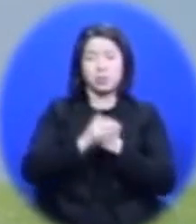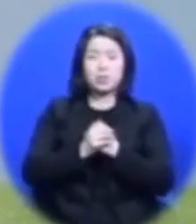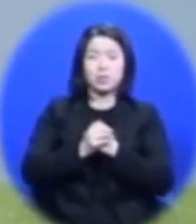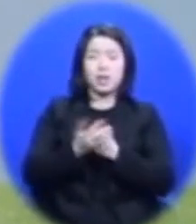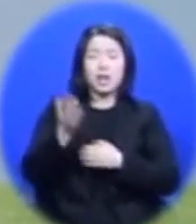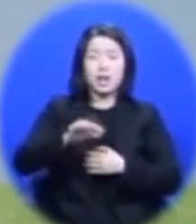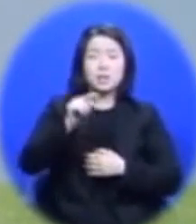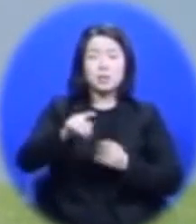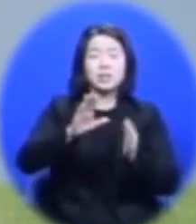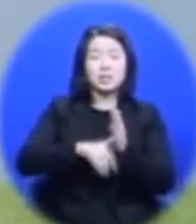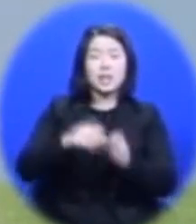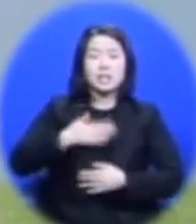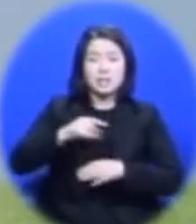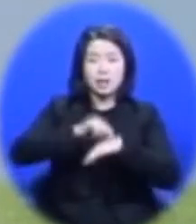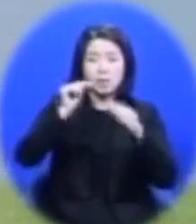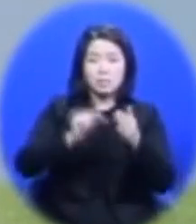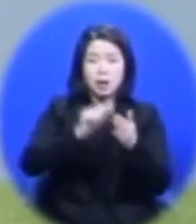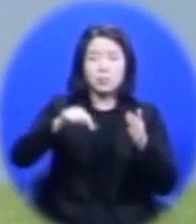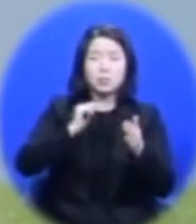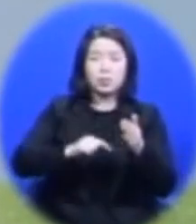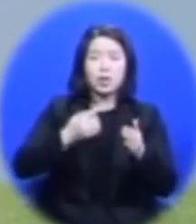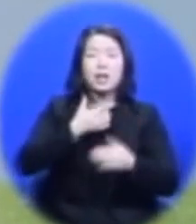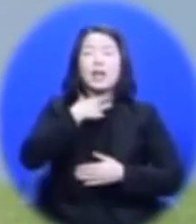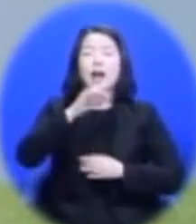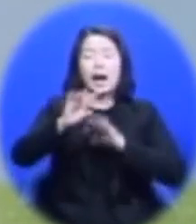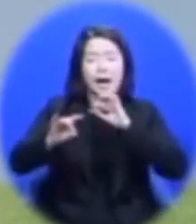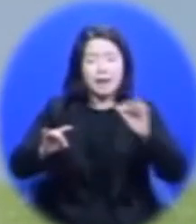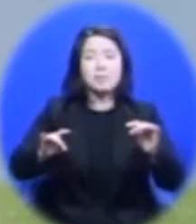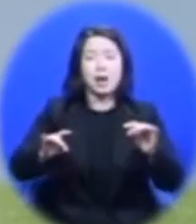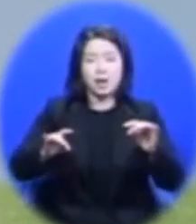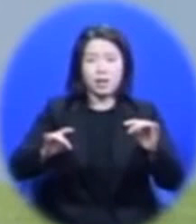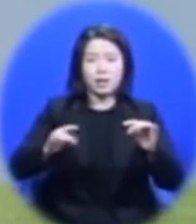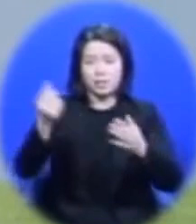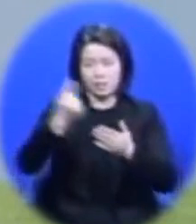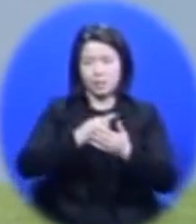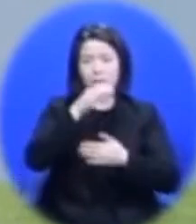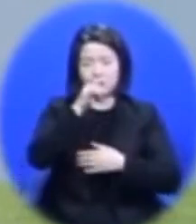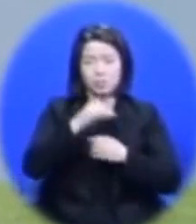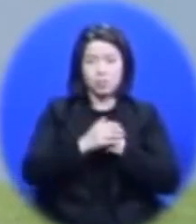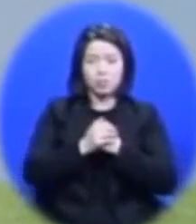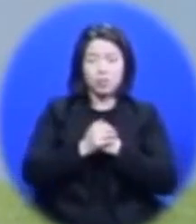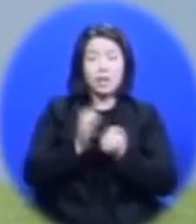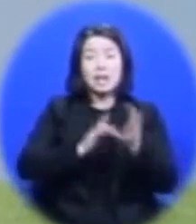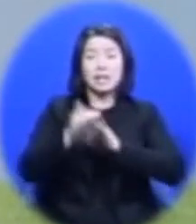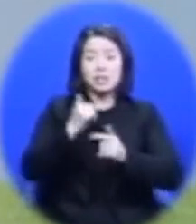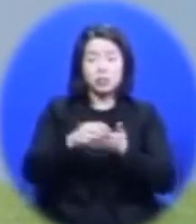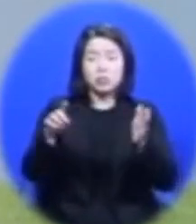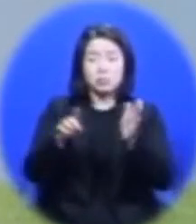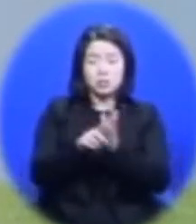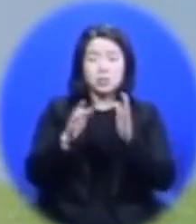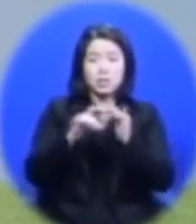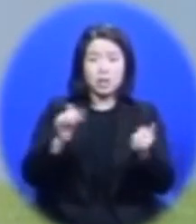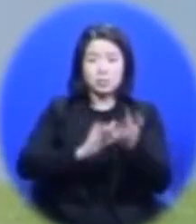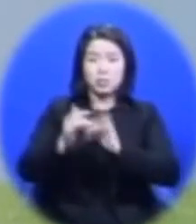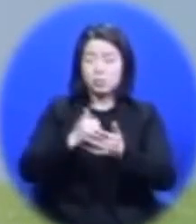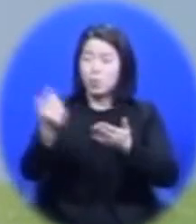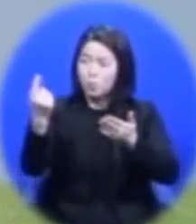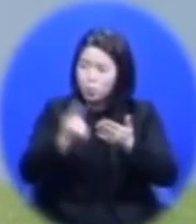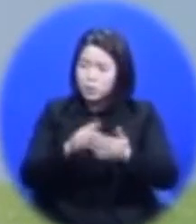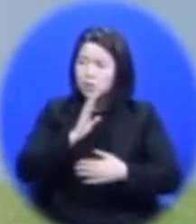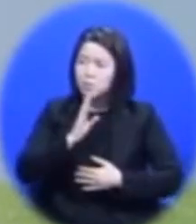그때 제 마음속에 갈망이 들어왔어요. 아니 예수 믿는 사람 안에 예수님이 오신단